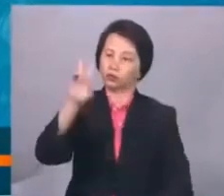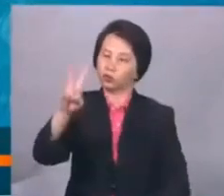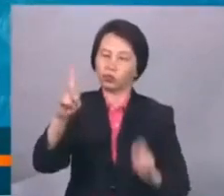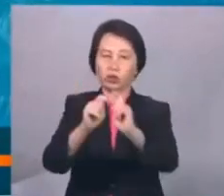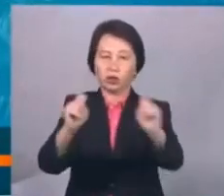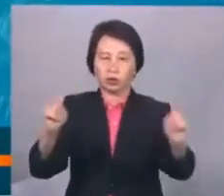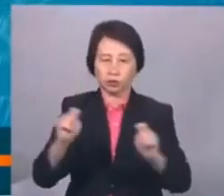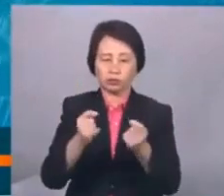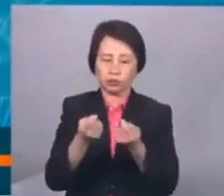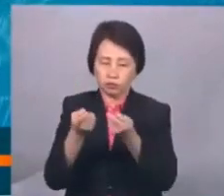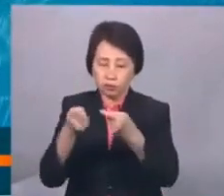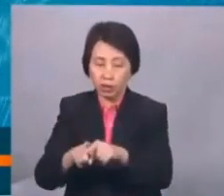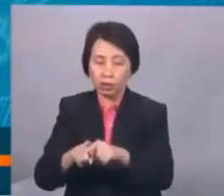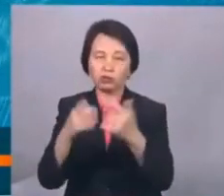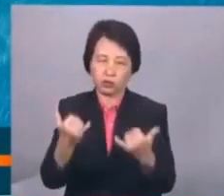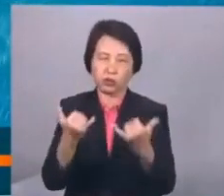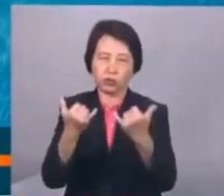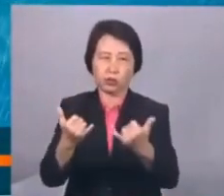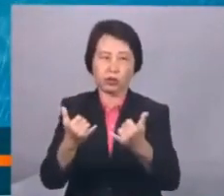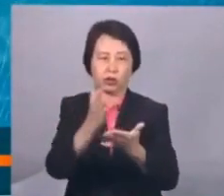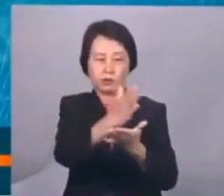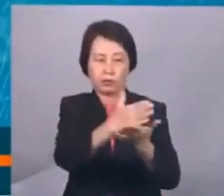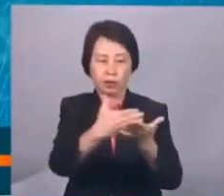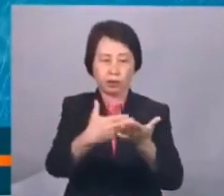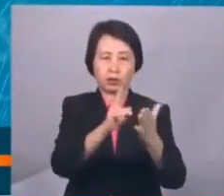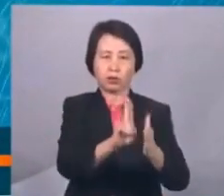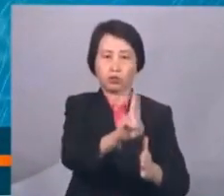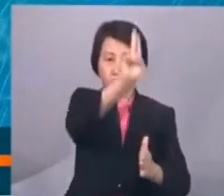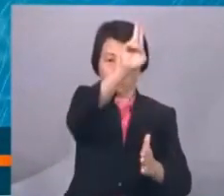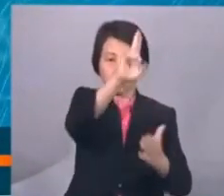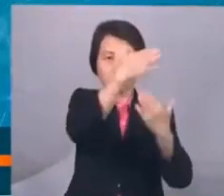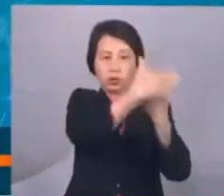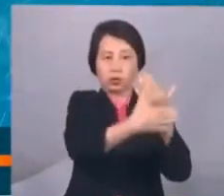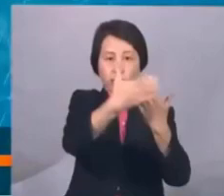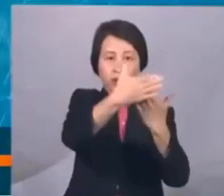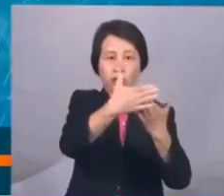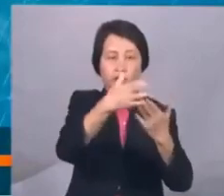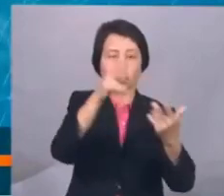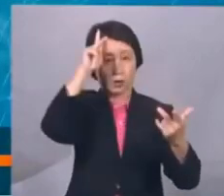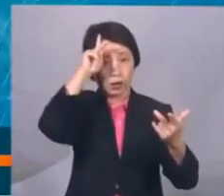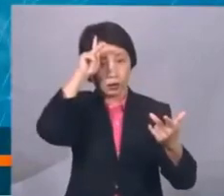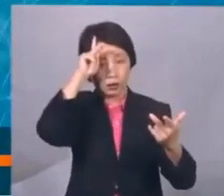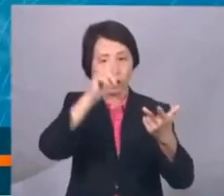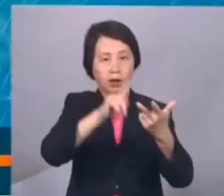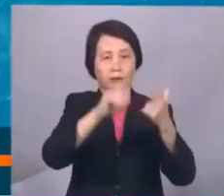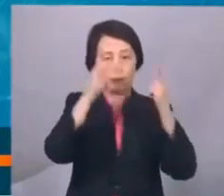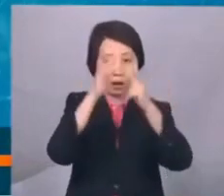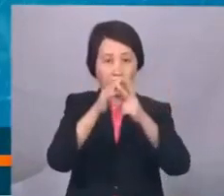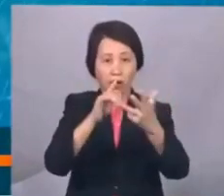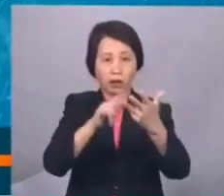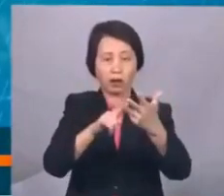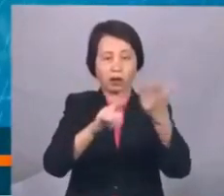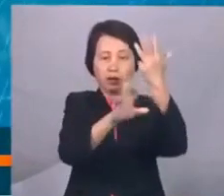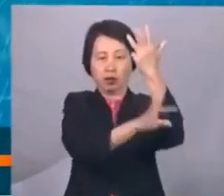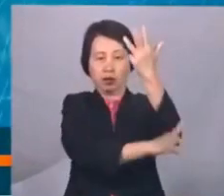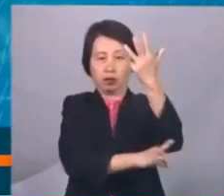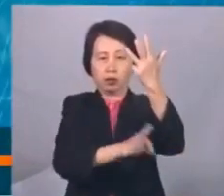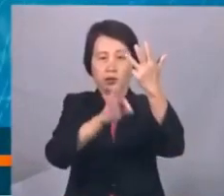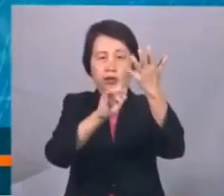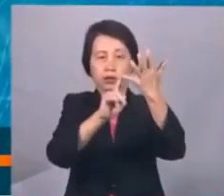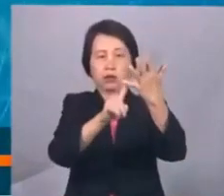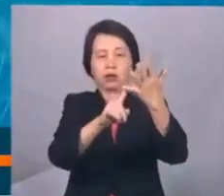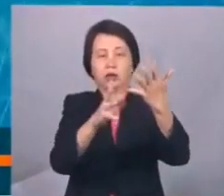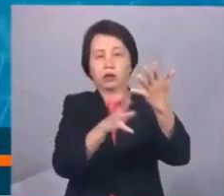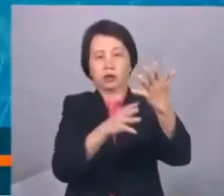ini masih lagi berlaku melibatkannya bahagian Utara Semenanjung Matrix lantai pohon negeri sembilan